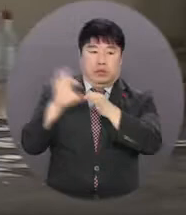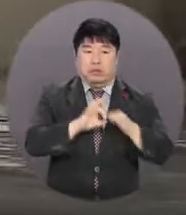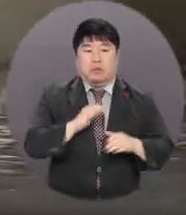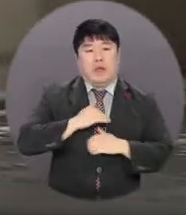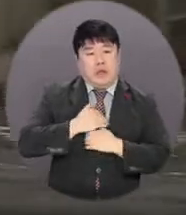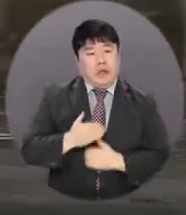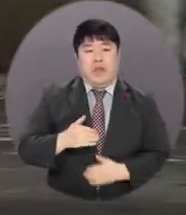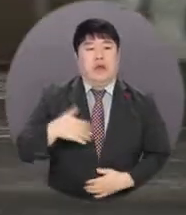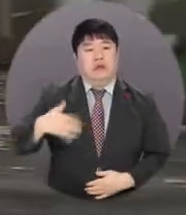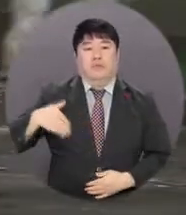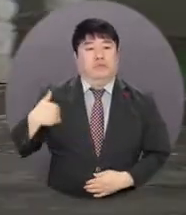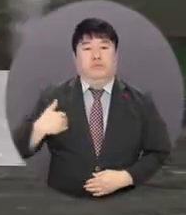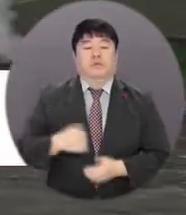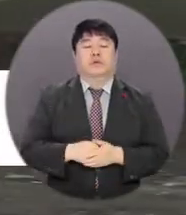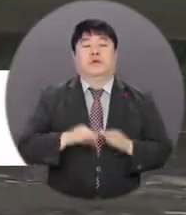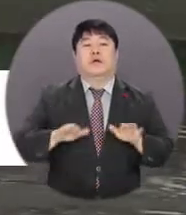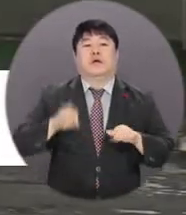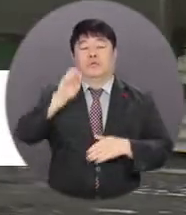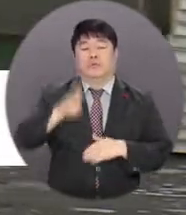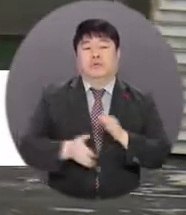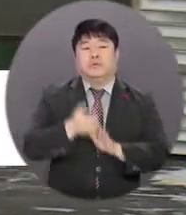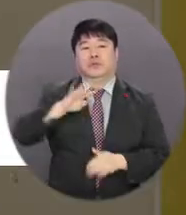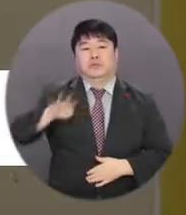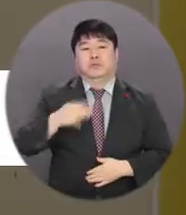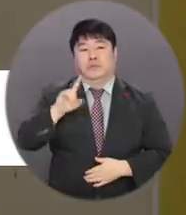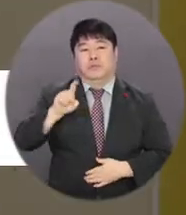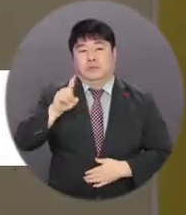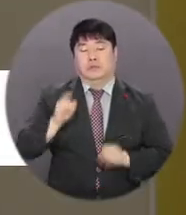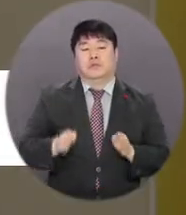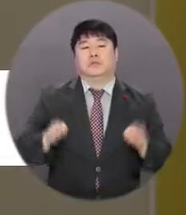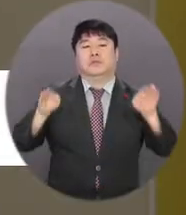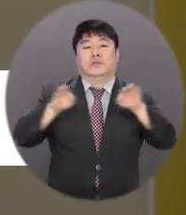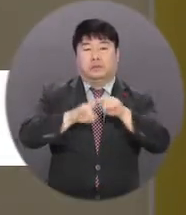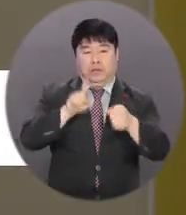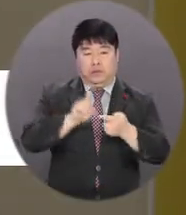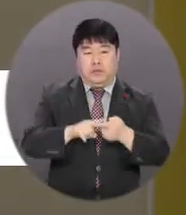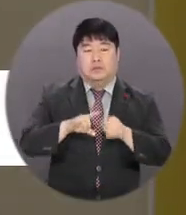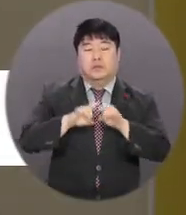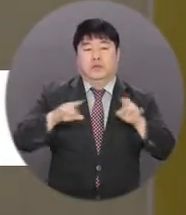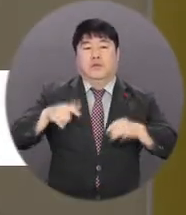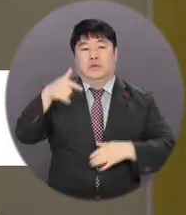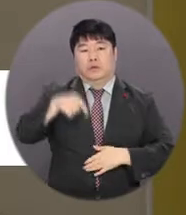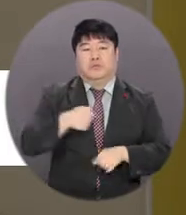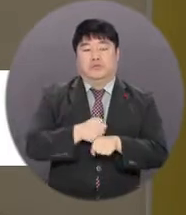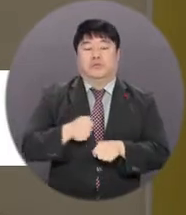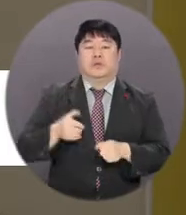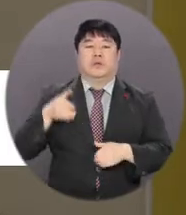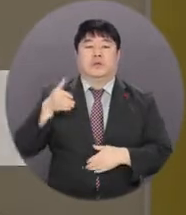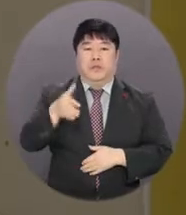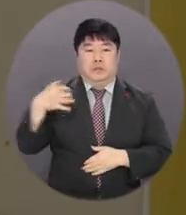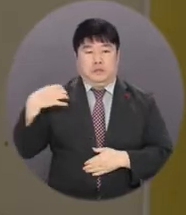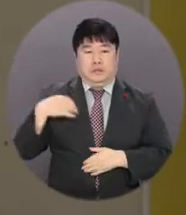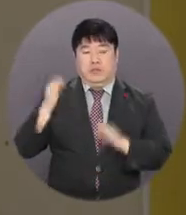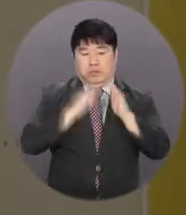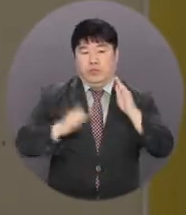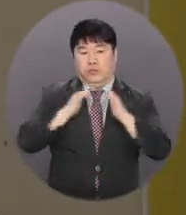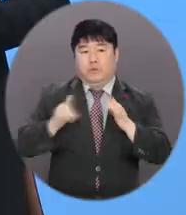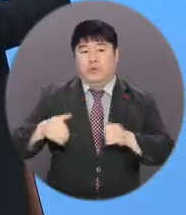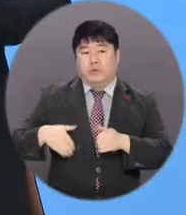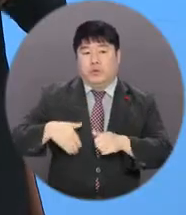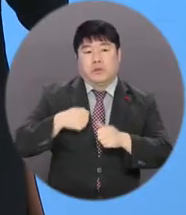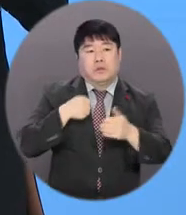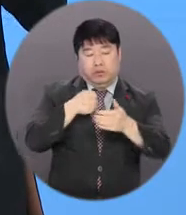없는 상태입니다. 광주시는 411개 시설에 대해 각 자치구마다 전담 공무원을 배치해 집중 관리하기로